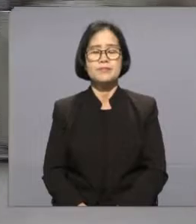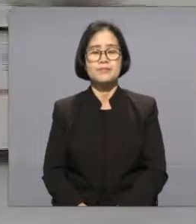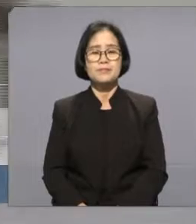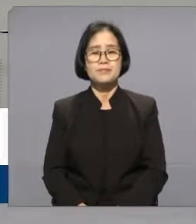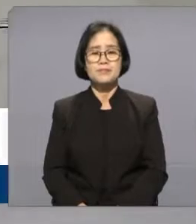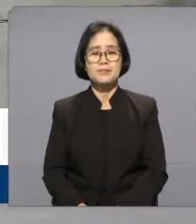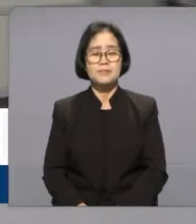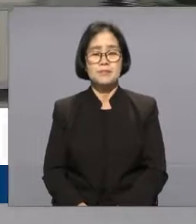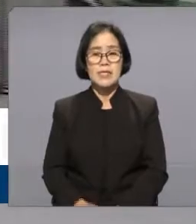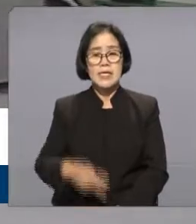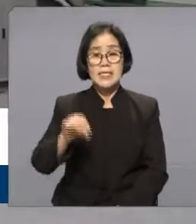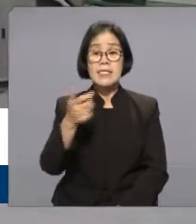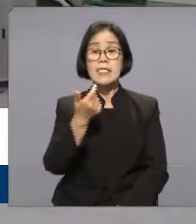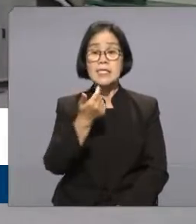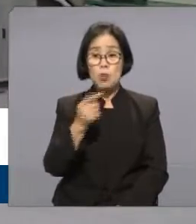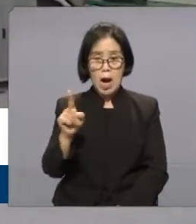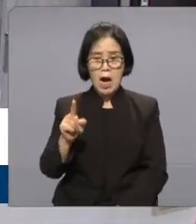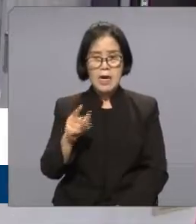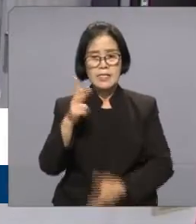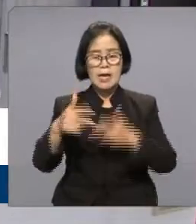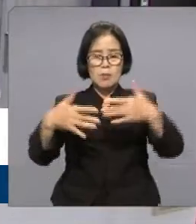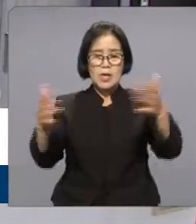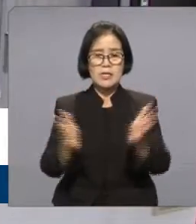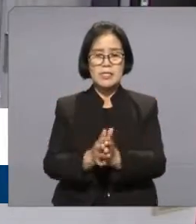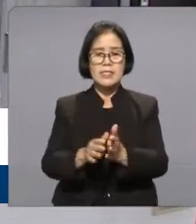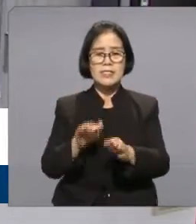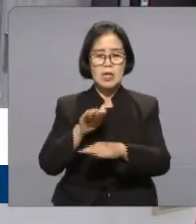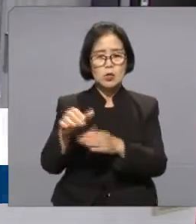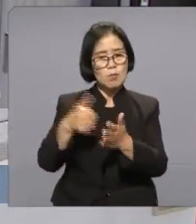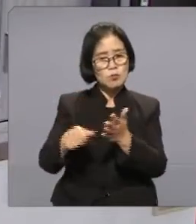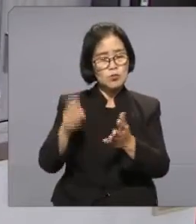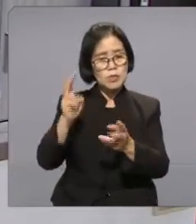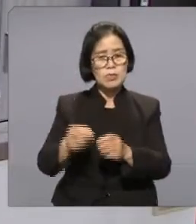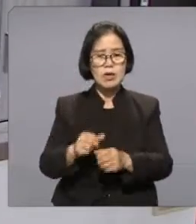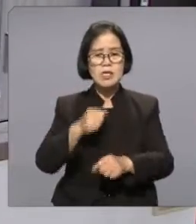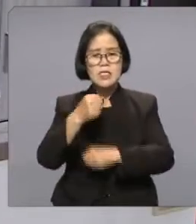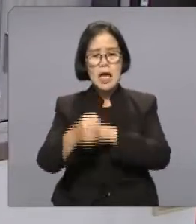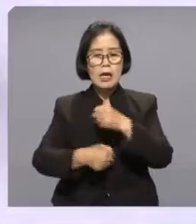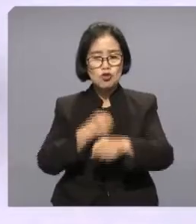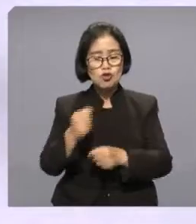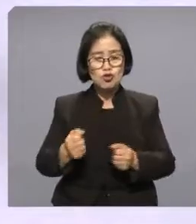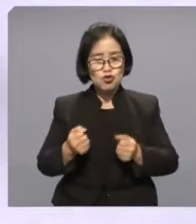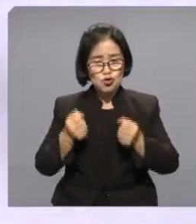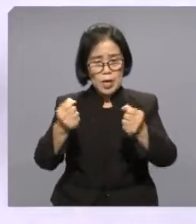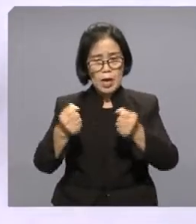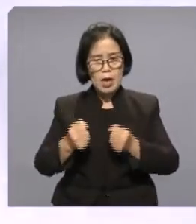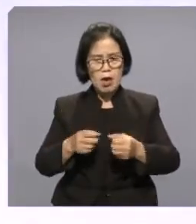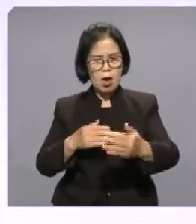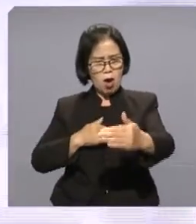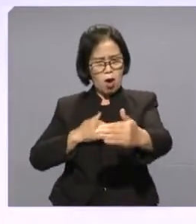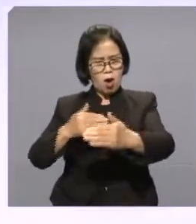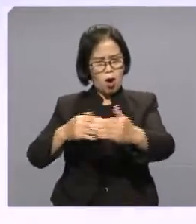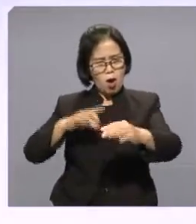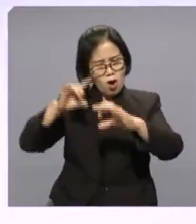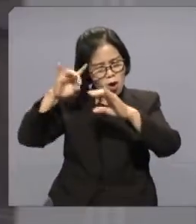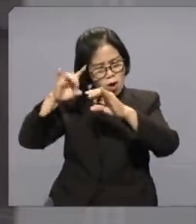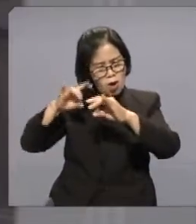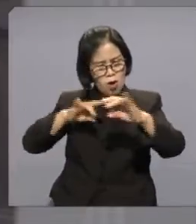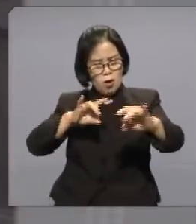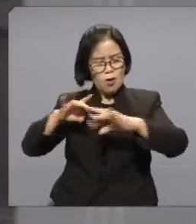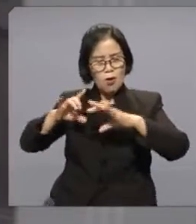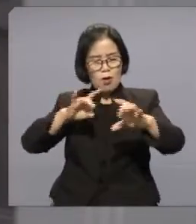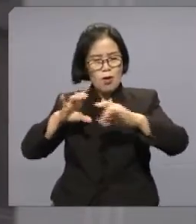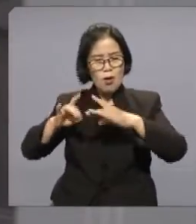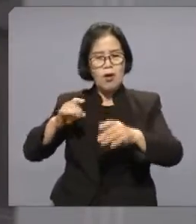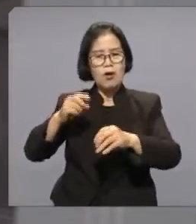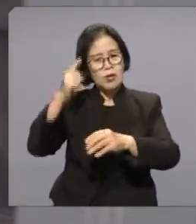시와 산업단지에 있는 자동차 부품 회사. 자율주행의 핵심인 거리 감지 센서 등을 개발, 생산하고 있습니다.